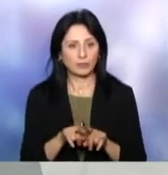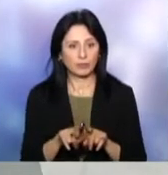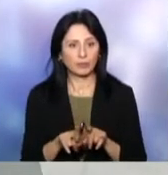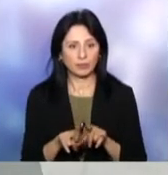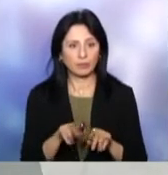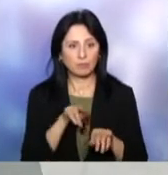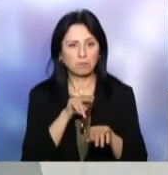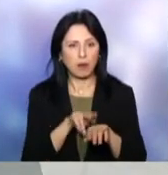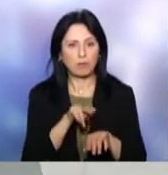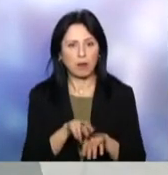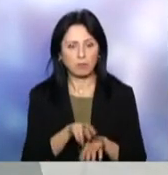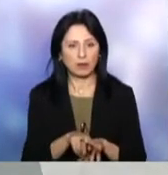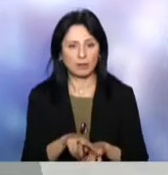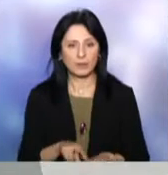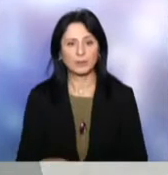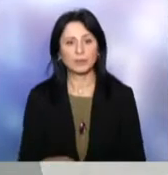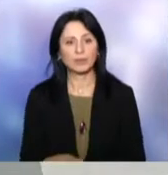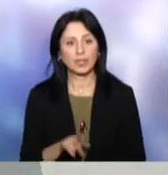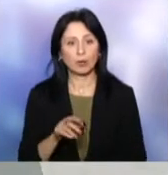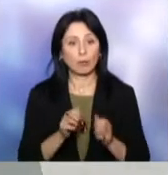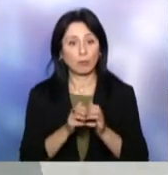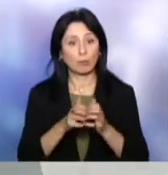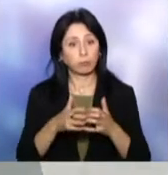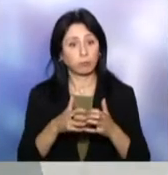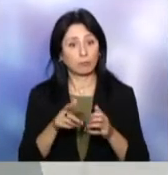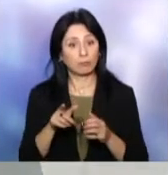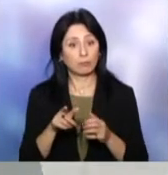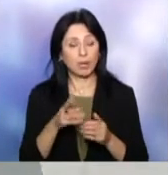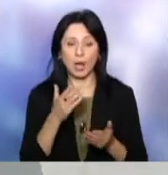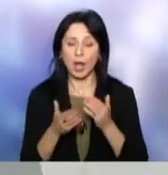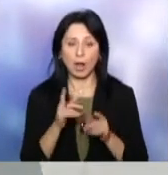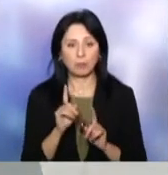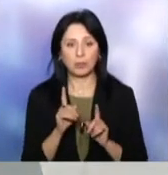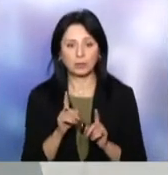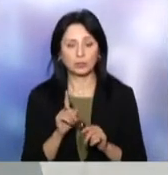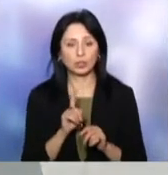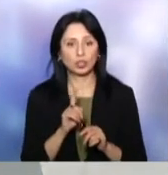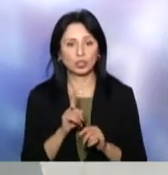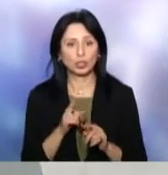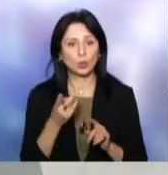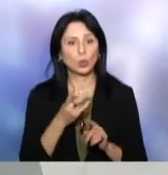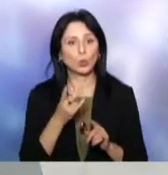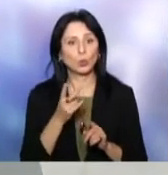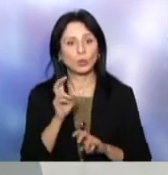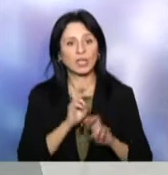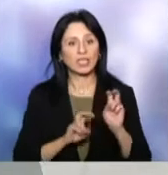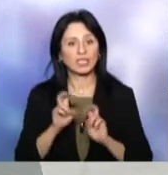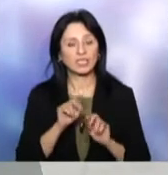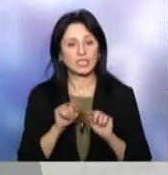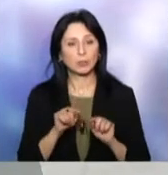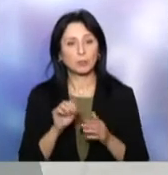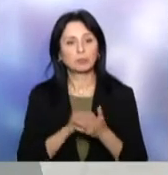დასიება, კი, რადგან უსივდება, ჩვენ ალბათ მაინც გარკვეული ბმა უნდა მოვძებნოთ